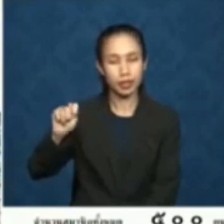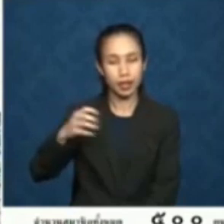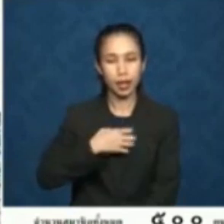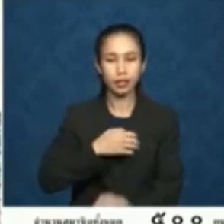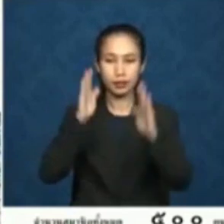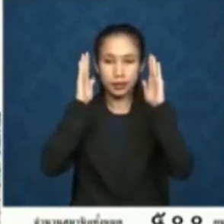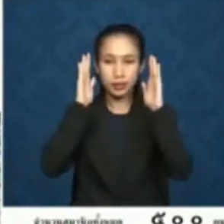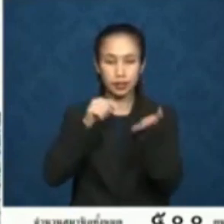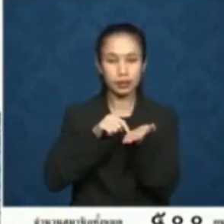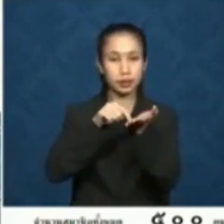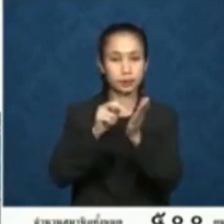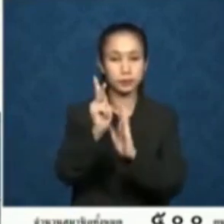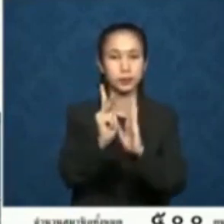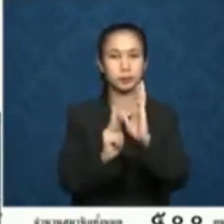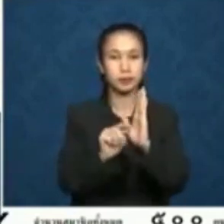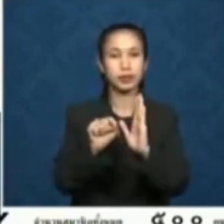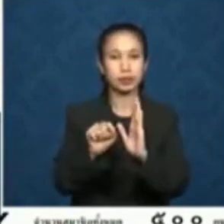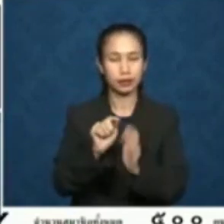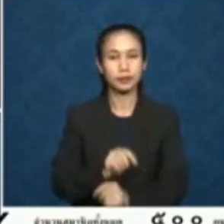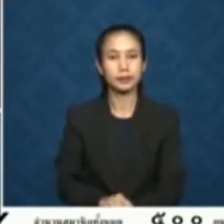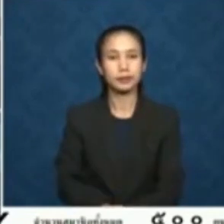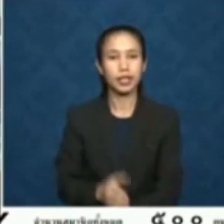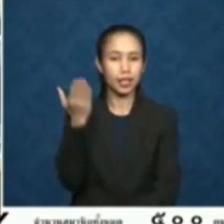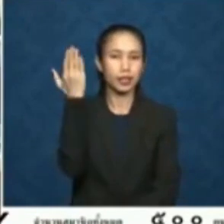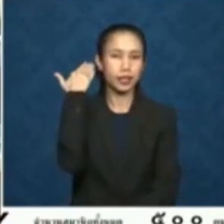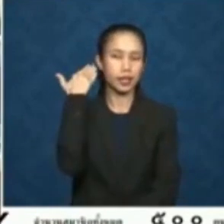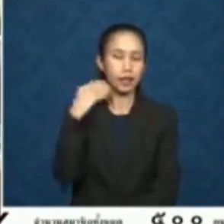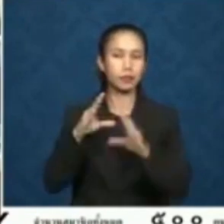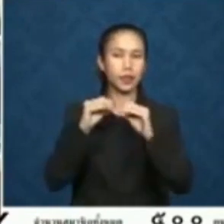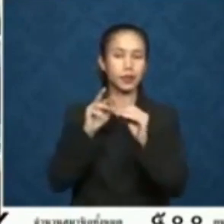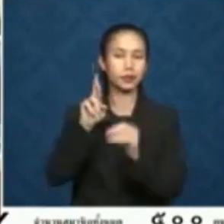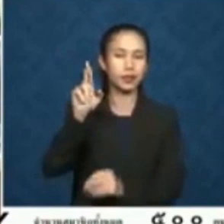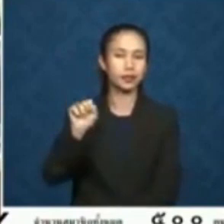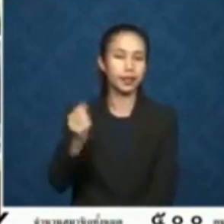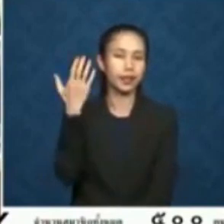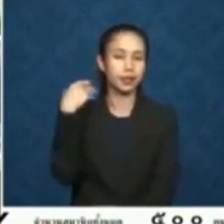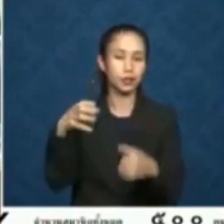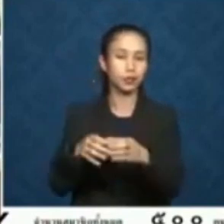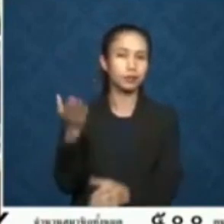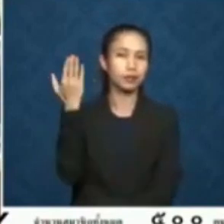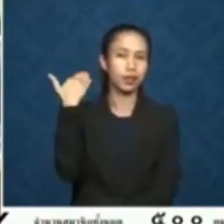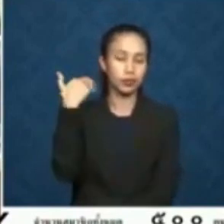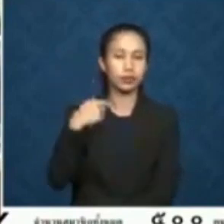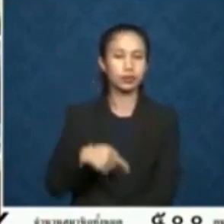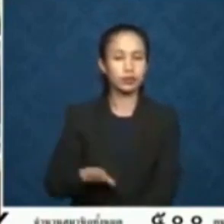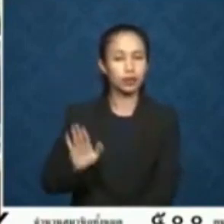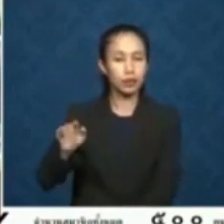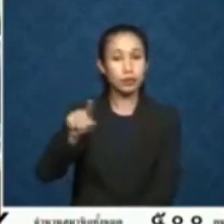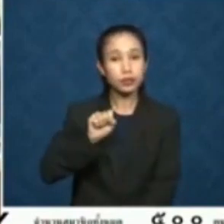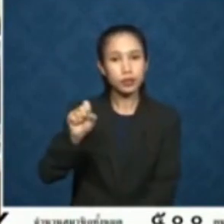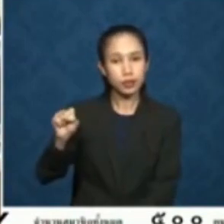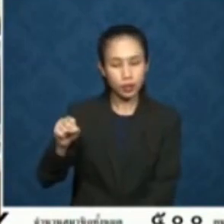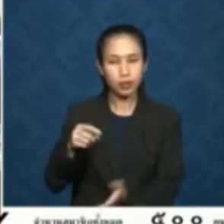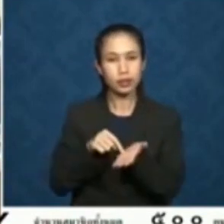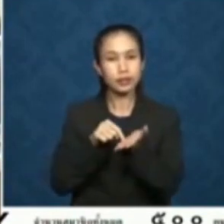ยก็มีความตั้งใจที่อยากจะนำเสนอกฎหมายฉบับนี้และไม่ใช่เฉพาะรอบนี้นะครับตั้งแต่สมัยสภาชุดที่แล้ว